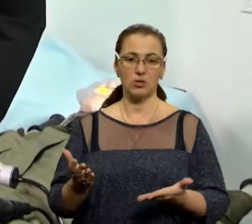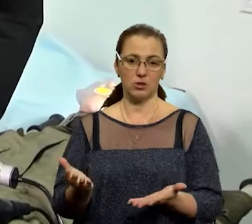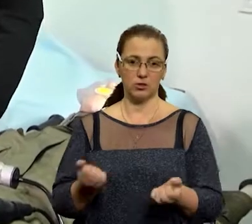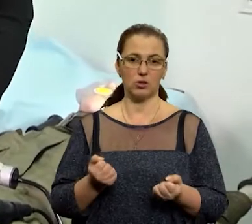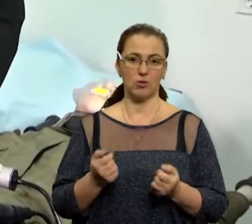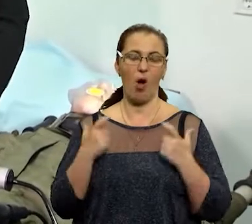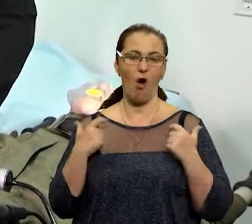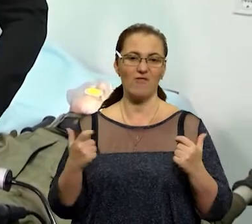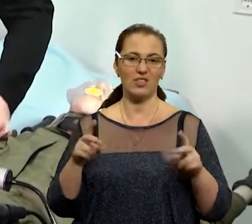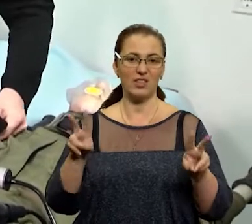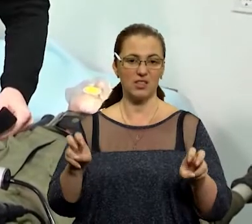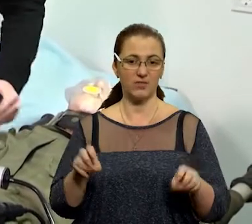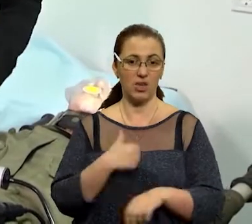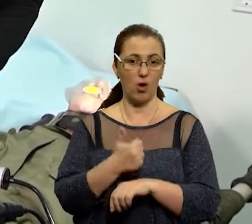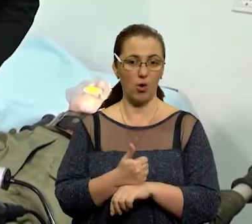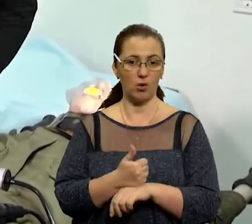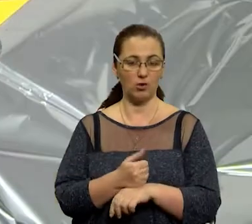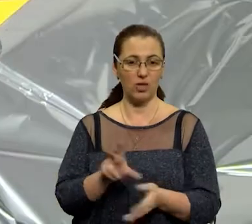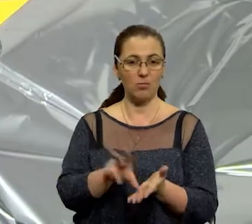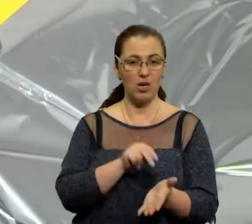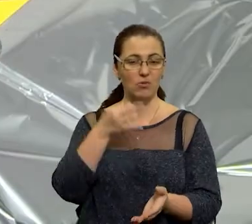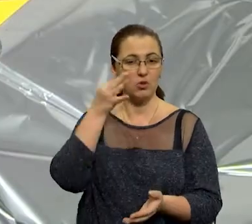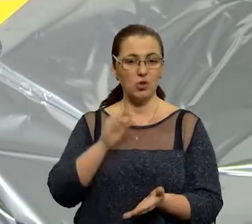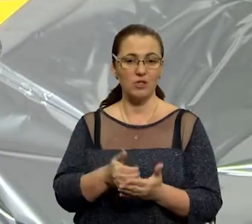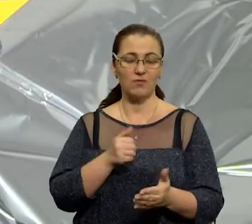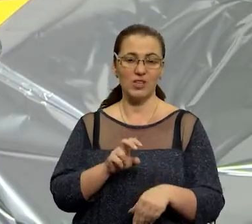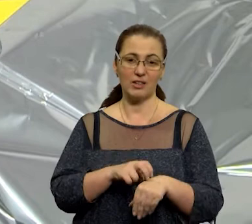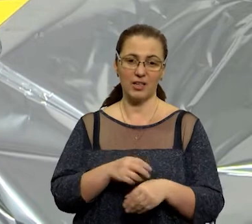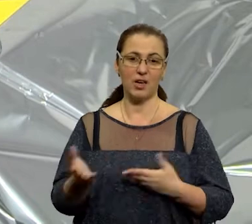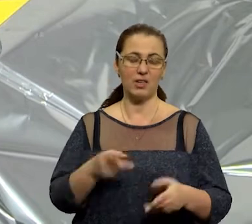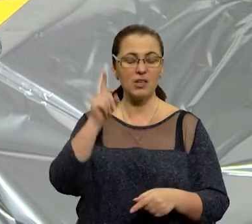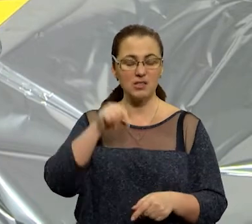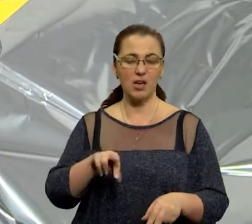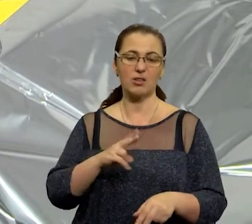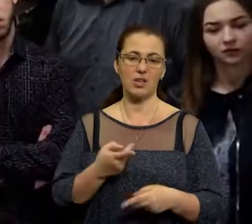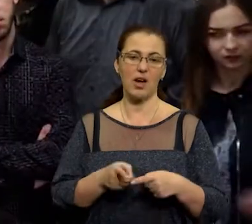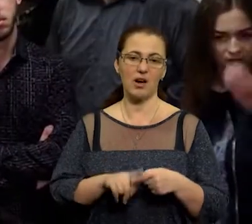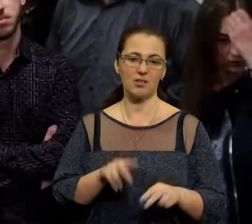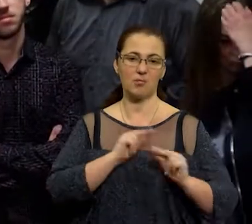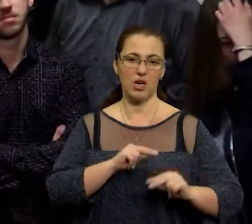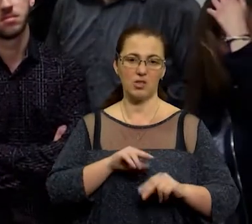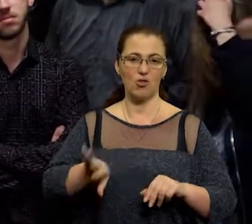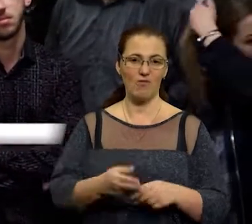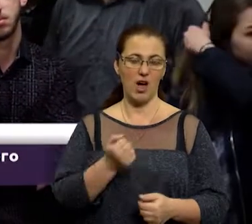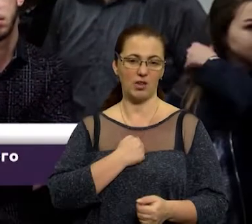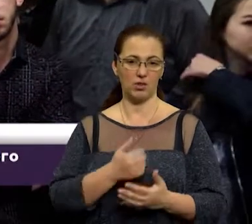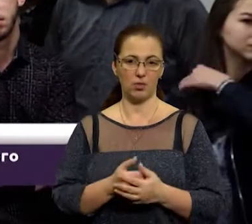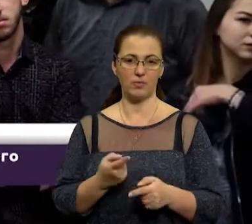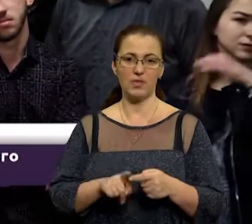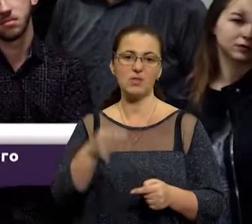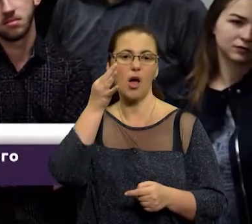офіцерське звання. Головне, переймають досвід від лікарів, які знають, як це працювати в окопах. Це дуже хороший опит